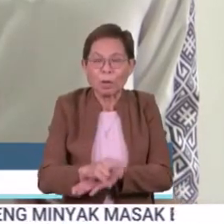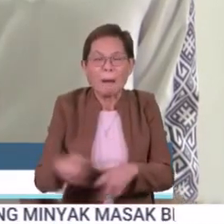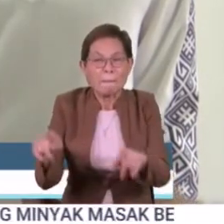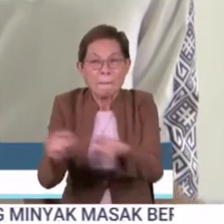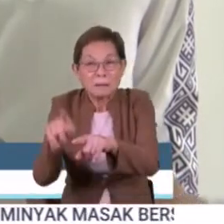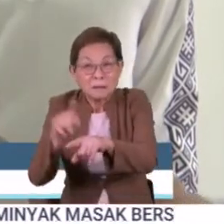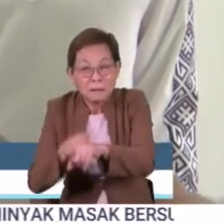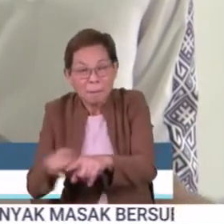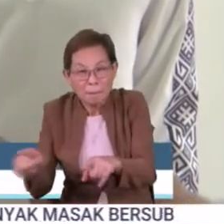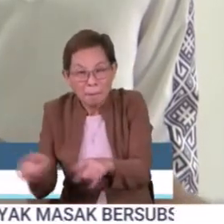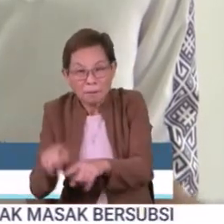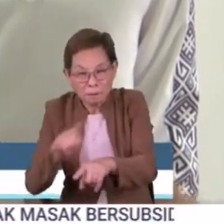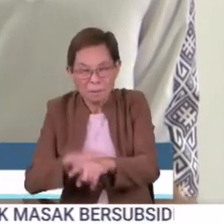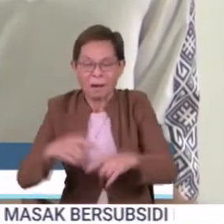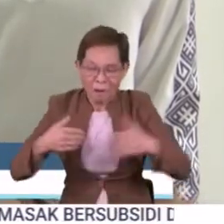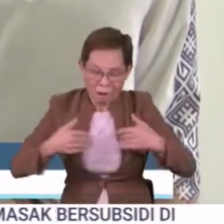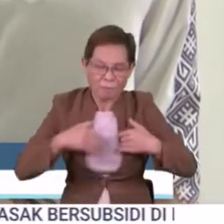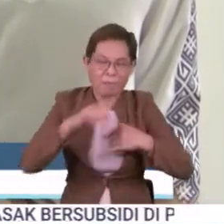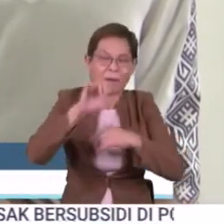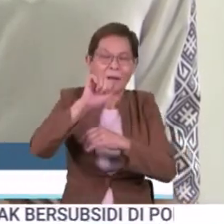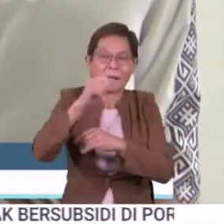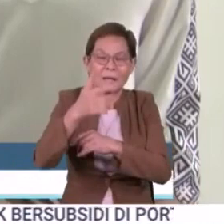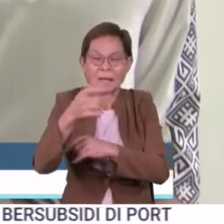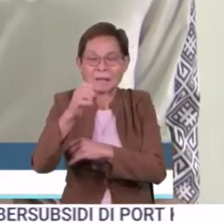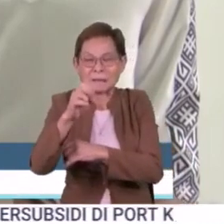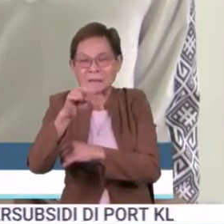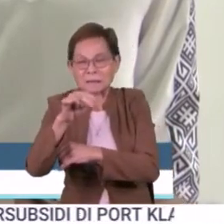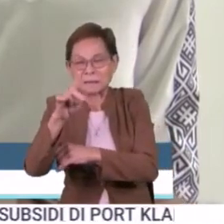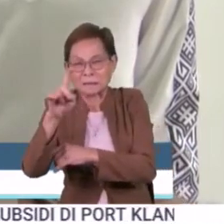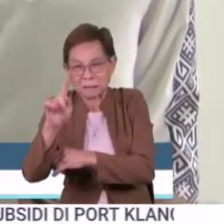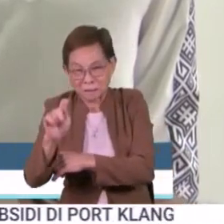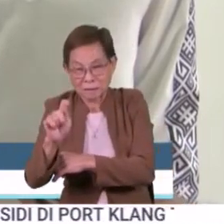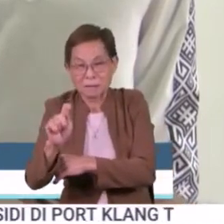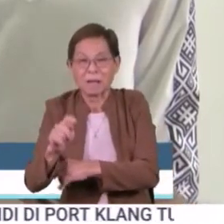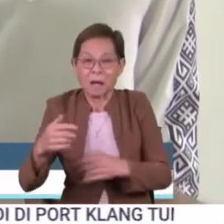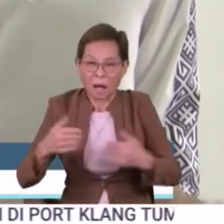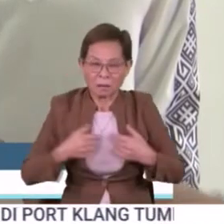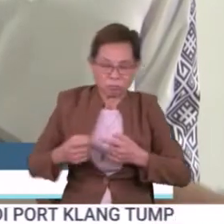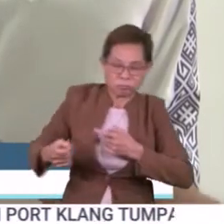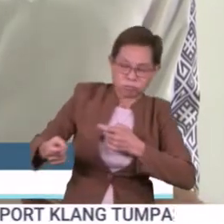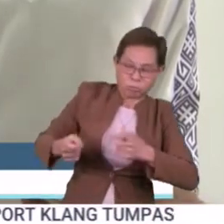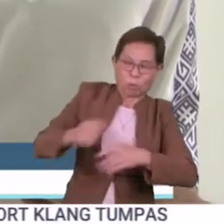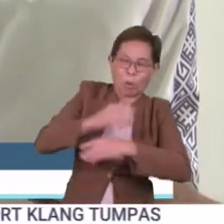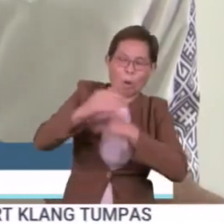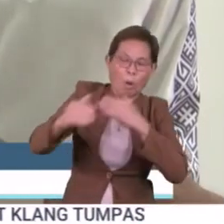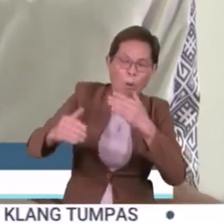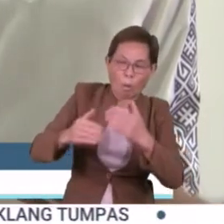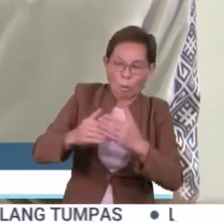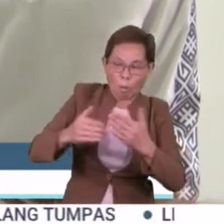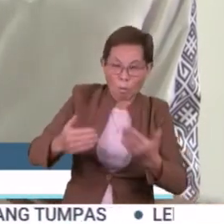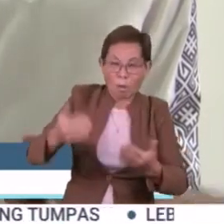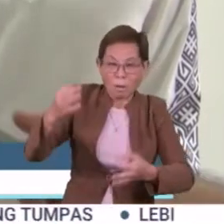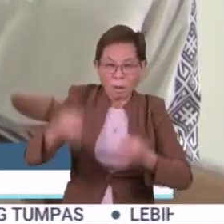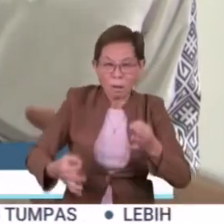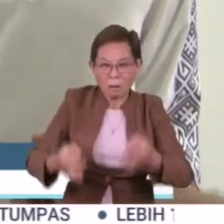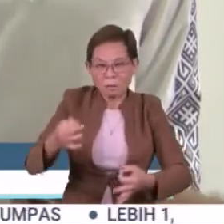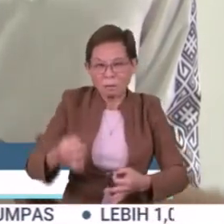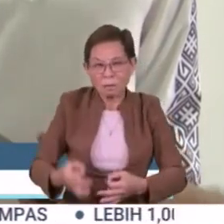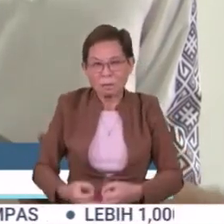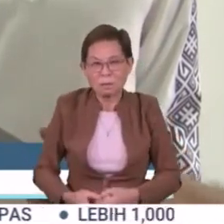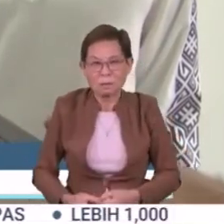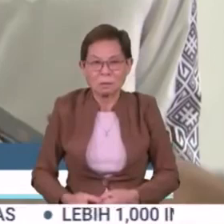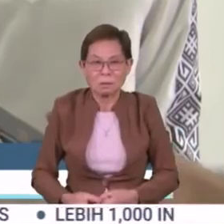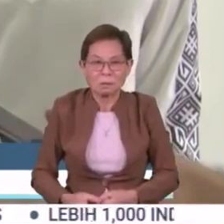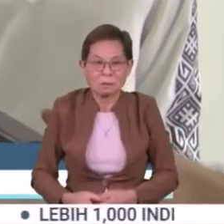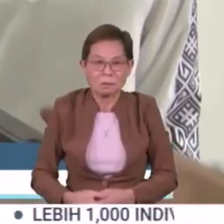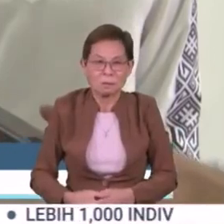Mereka menggunakan ialah ada ejen-ejen dia lah yang yang apa tu yang kontrol ni semua. Tapi kalau kita kata tak lapu, kerana